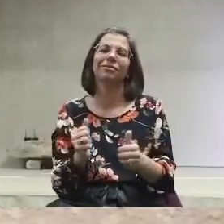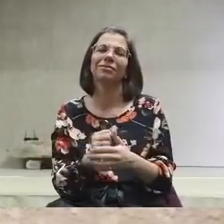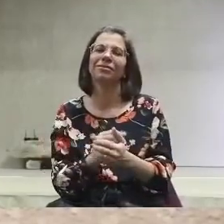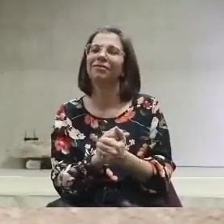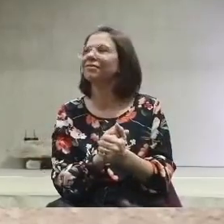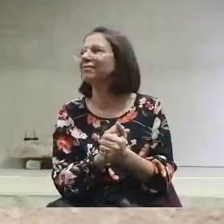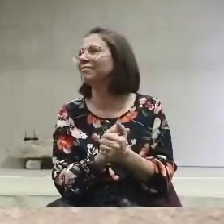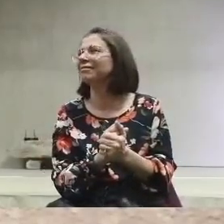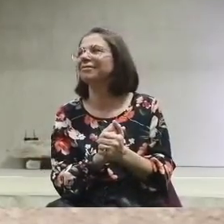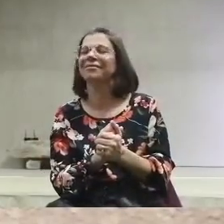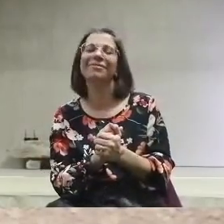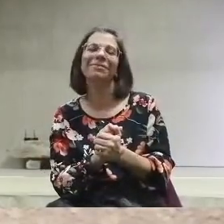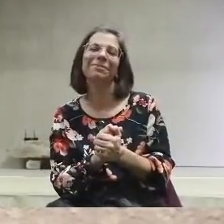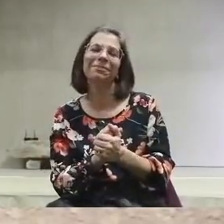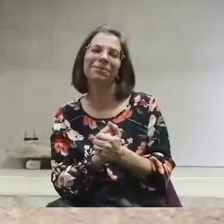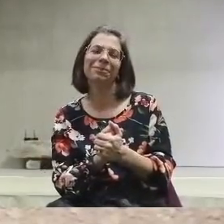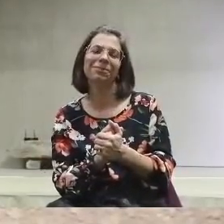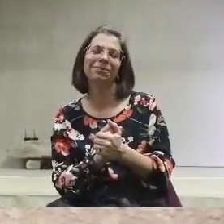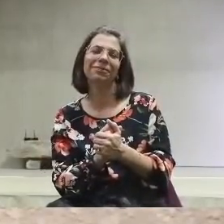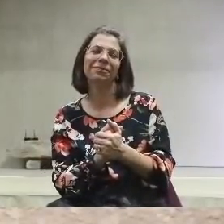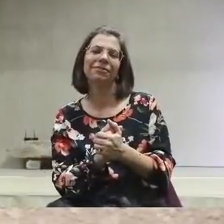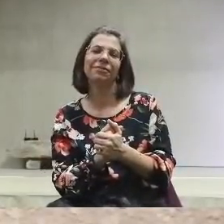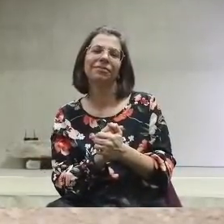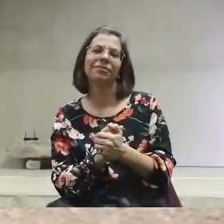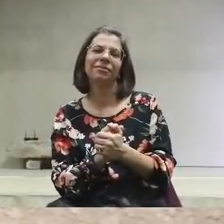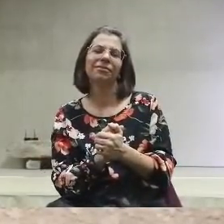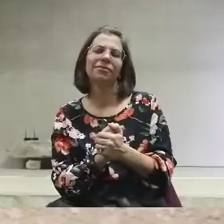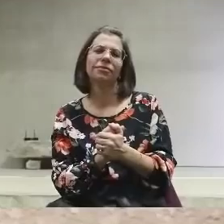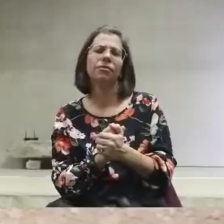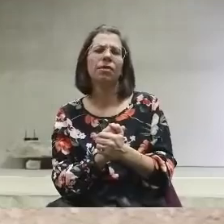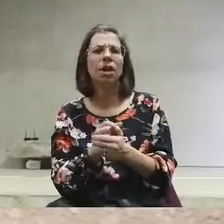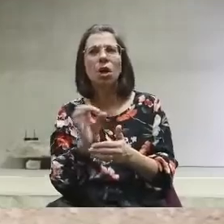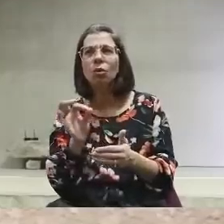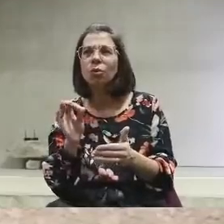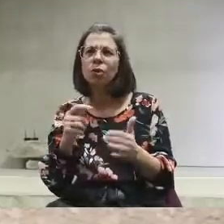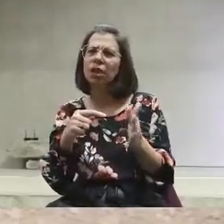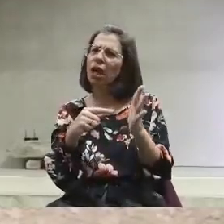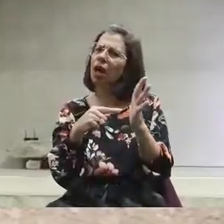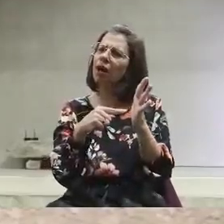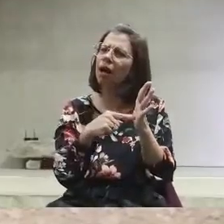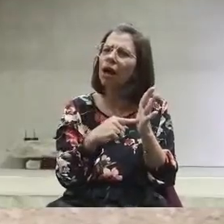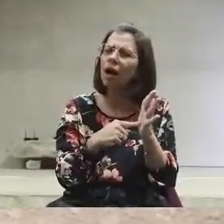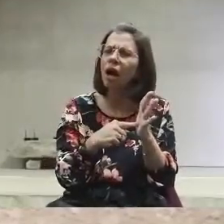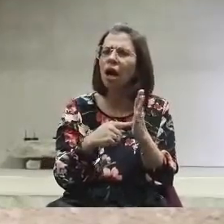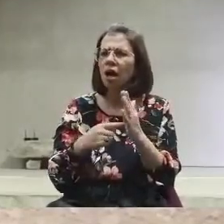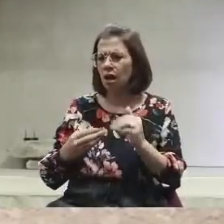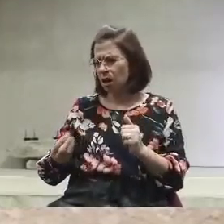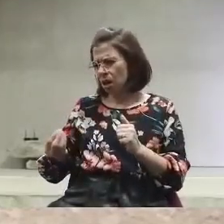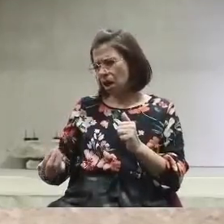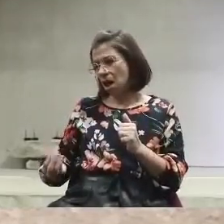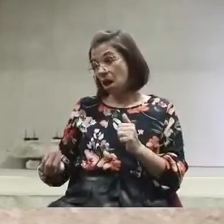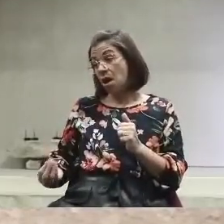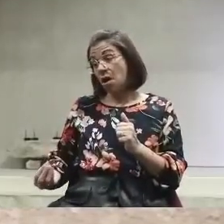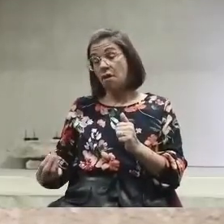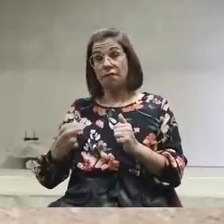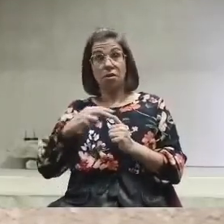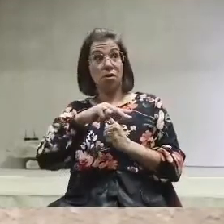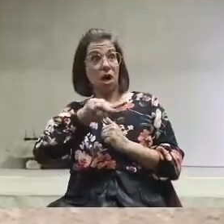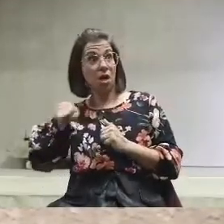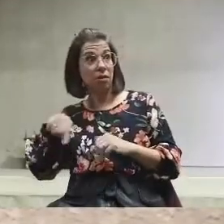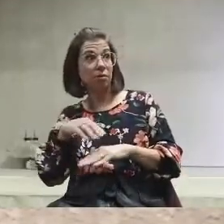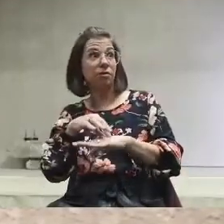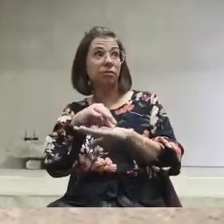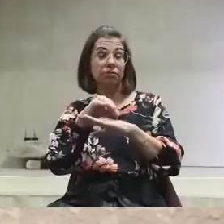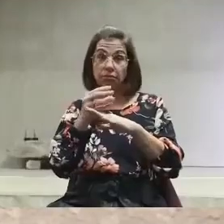Quand on est parent et qu'on voit nos enfants malades, et qu'on ne sait pas comment faire, il y a la panique, en pleine nuit. Il y en a qui sont comme ça, qui vivent des choses comme